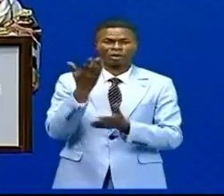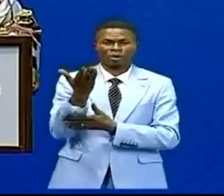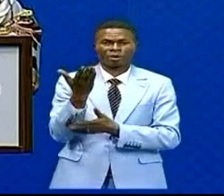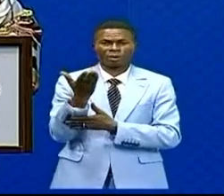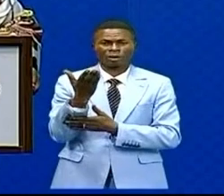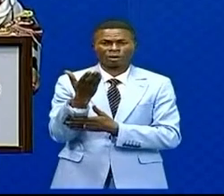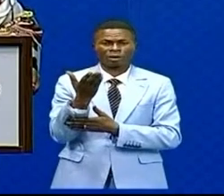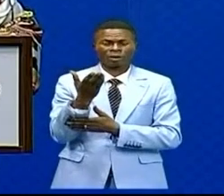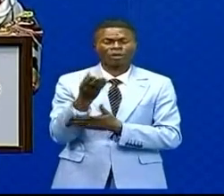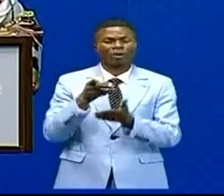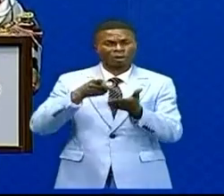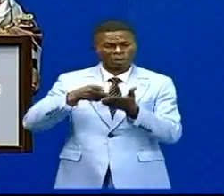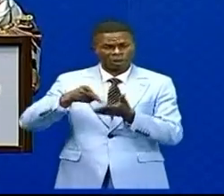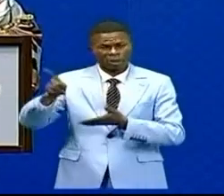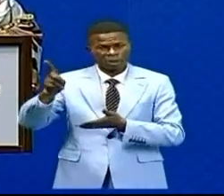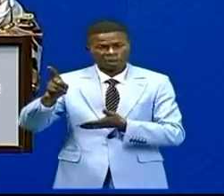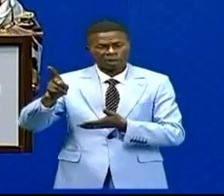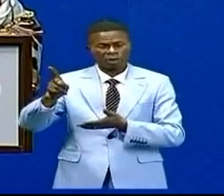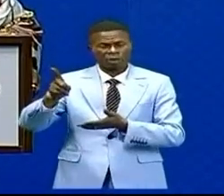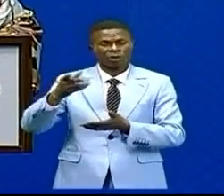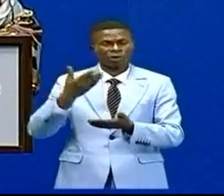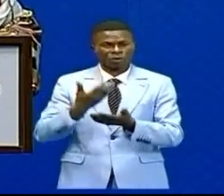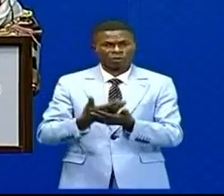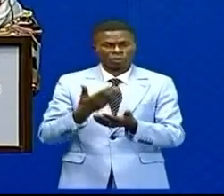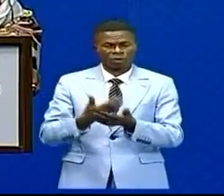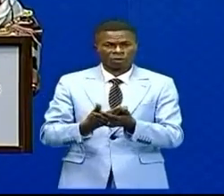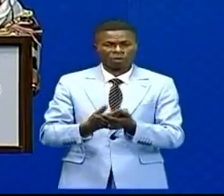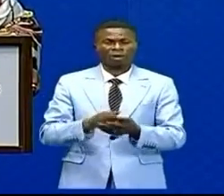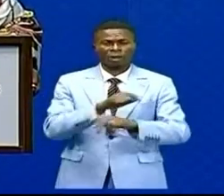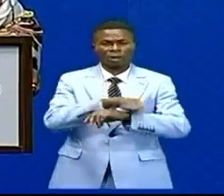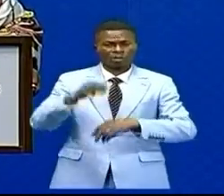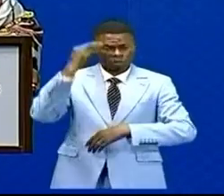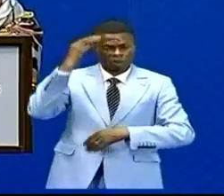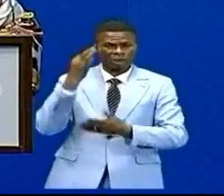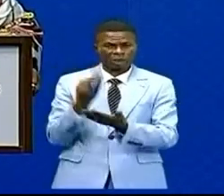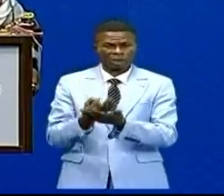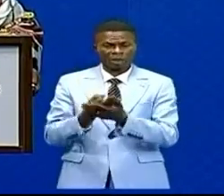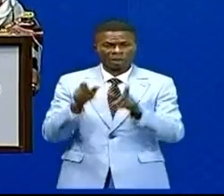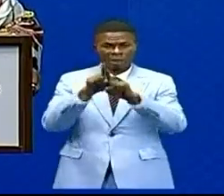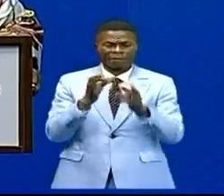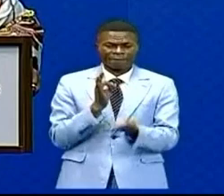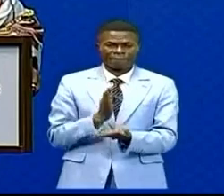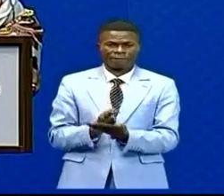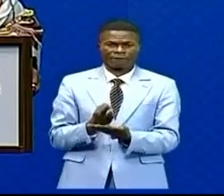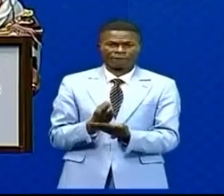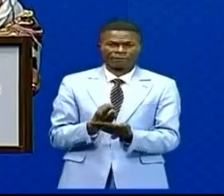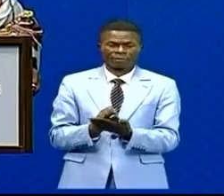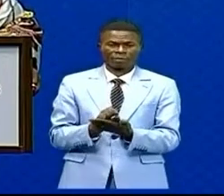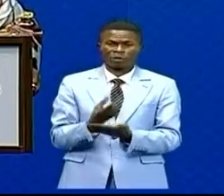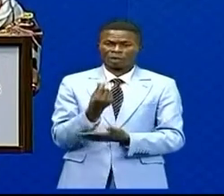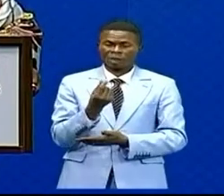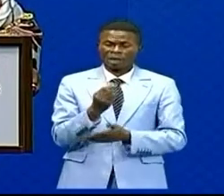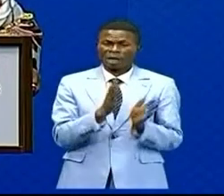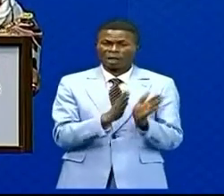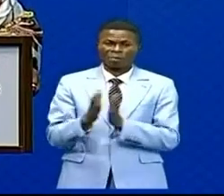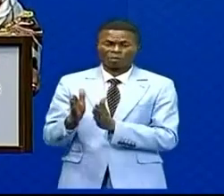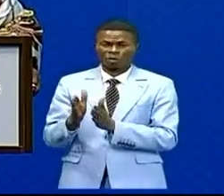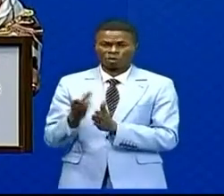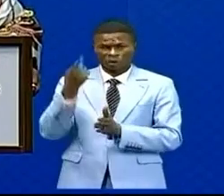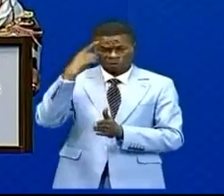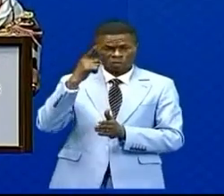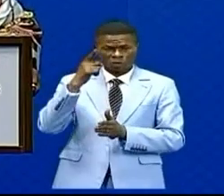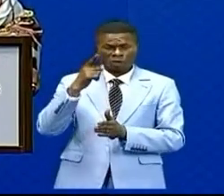la liquidation et le paiement par le ministère du Budget et des Finances de la somme prévue pour